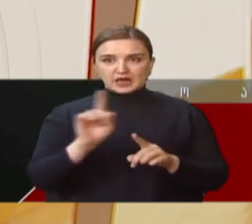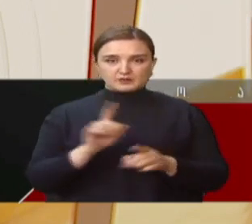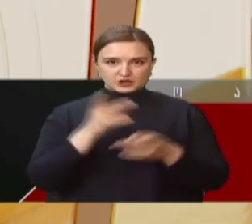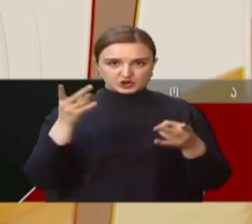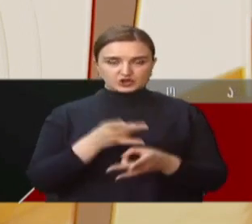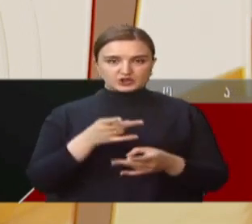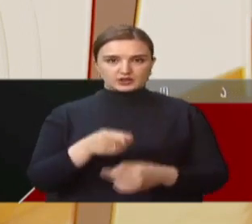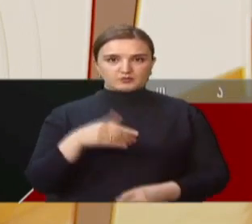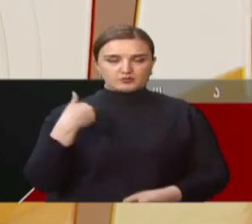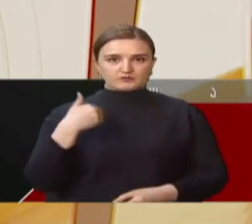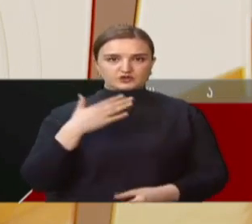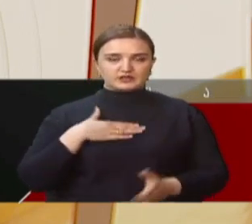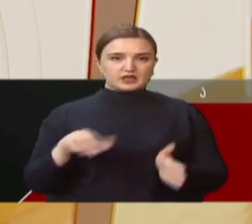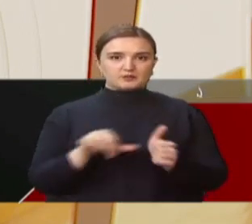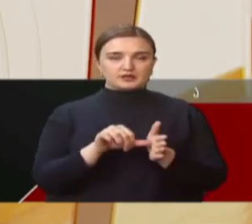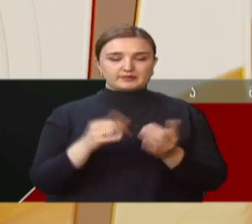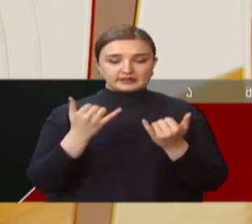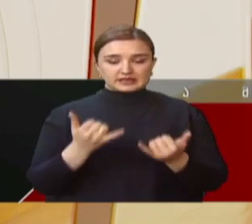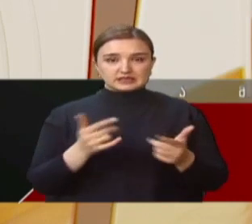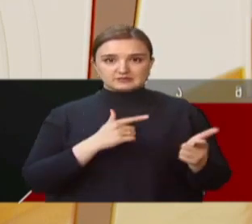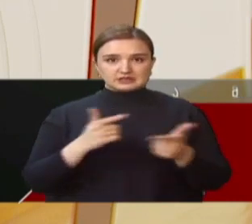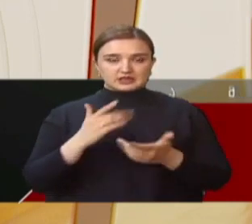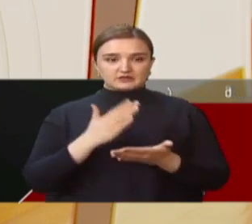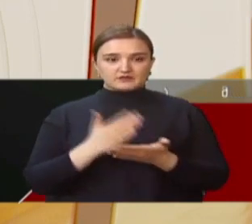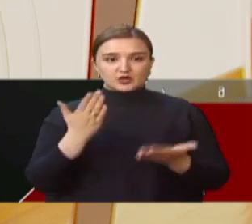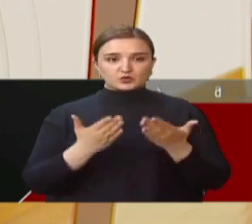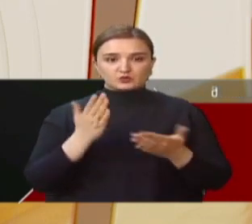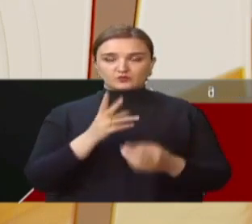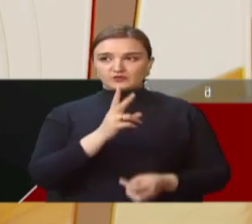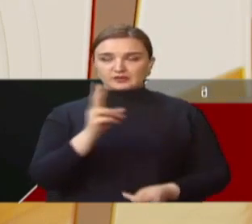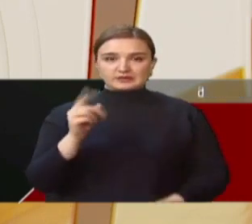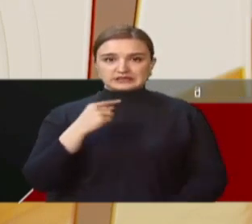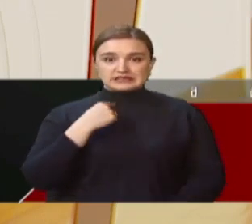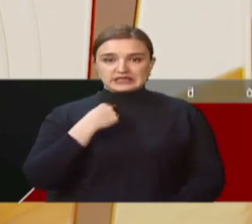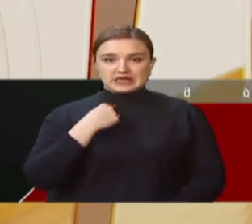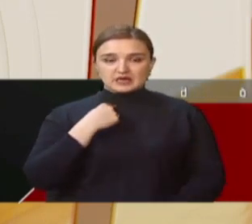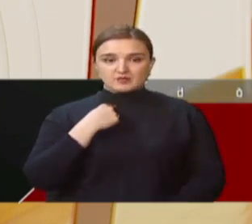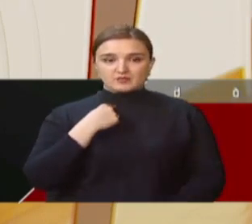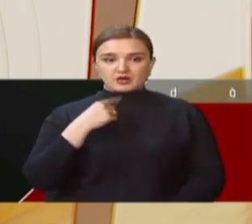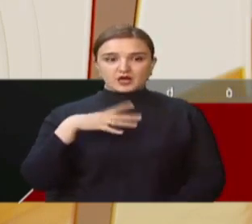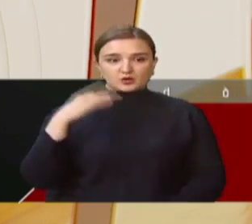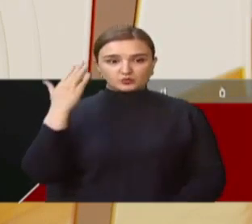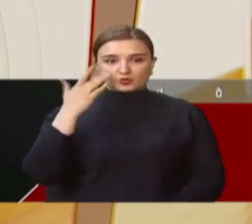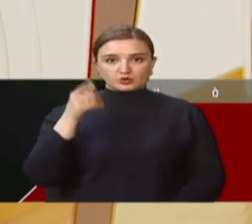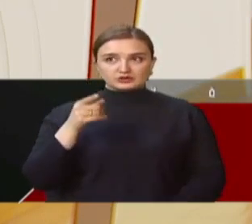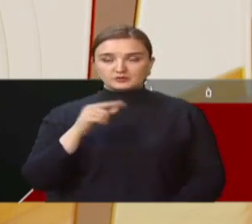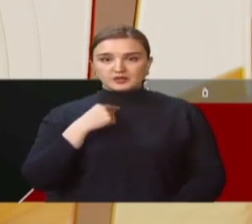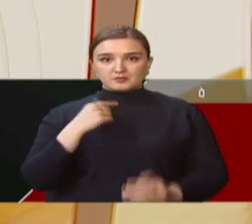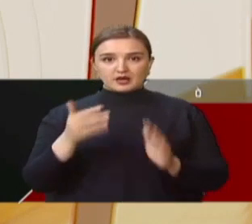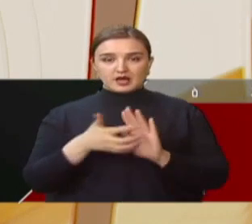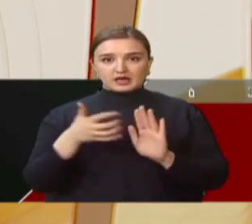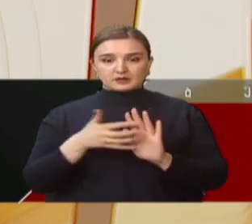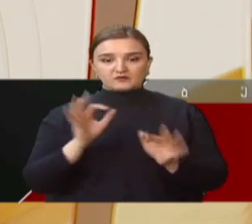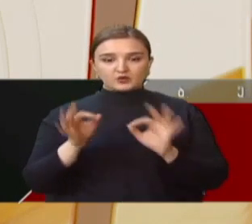de boda ce un dachmare ba trezat zada var tu romeli mize xmag te ba cartul ăsta bine